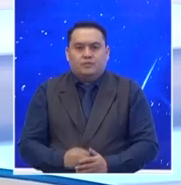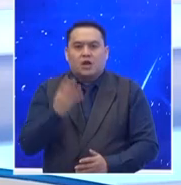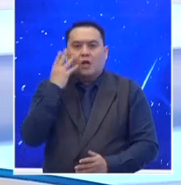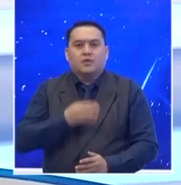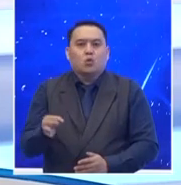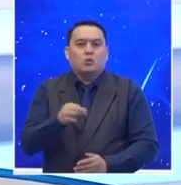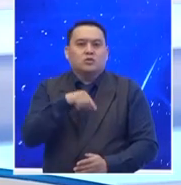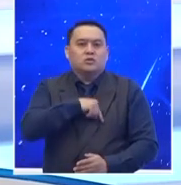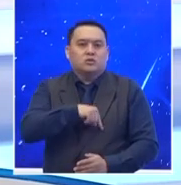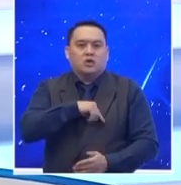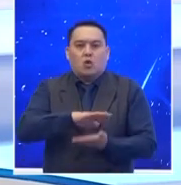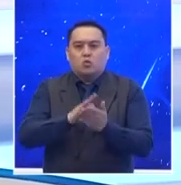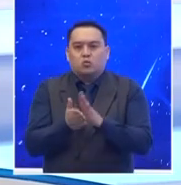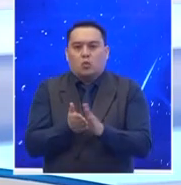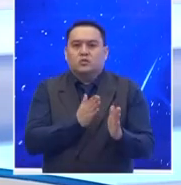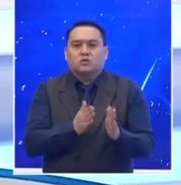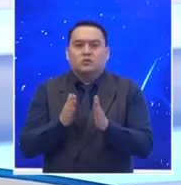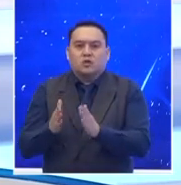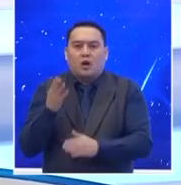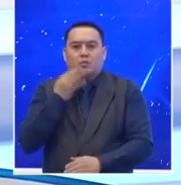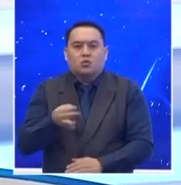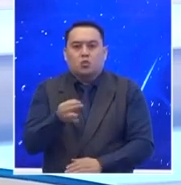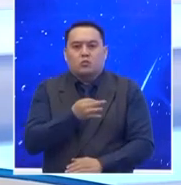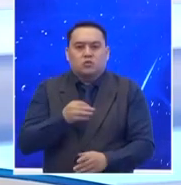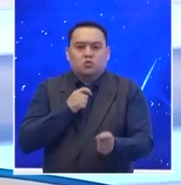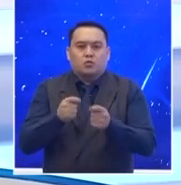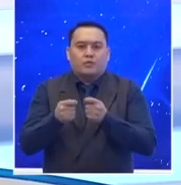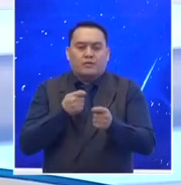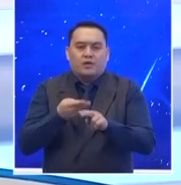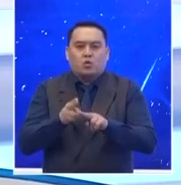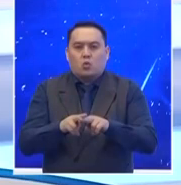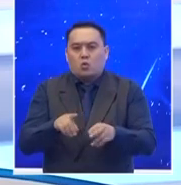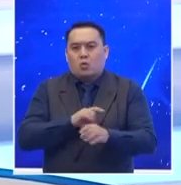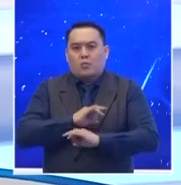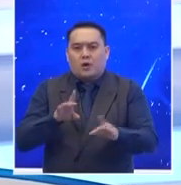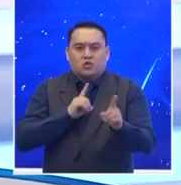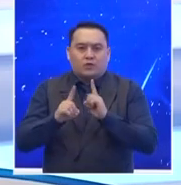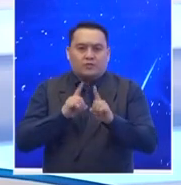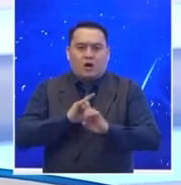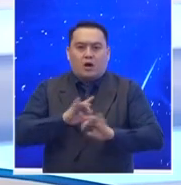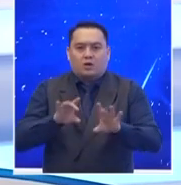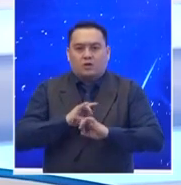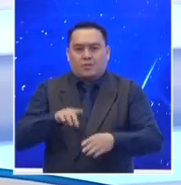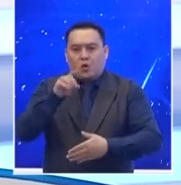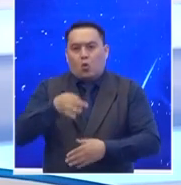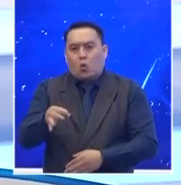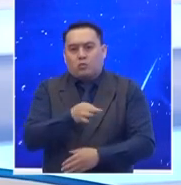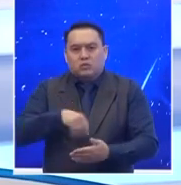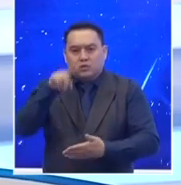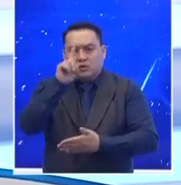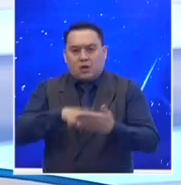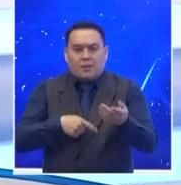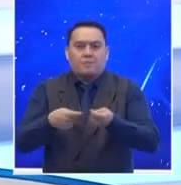Алматы облысында діни ахуал тұрақты, бұл жайлы Жетісу медиа ақпараттық алаңында өткен баспасөз мәслихатында айтылды. Облыстық дін